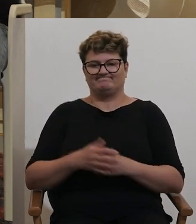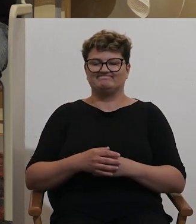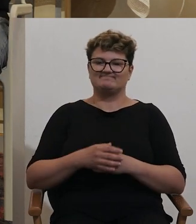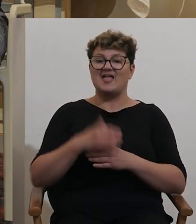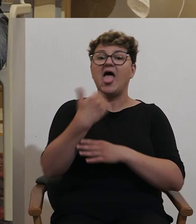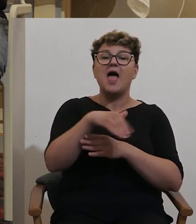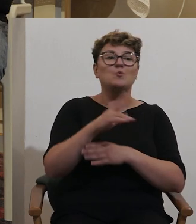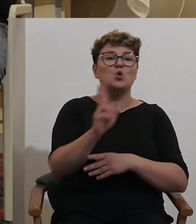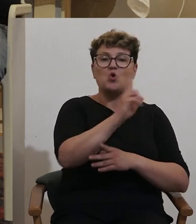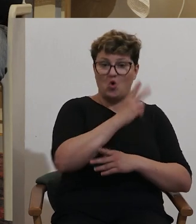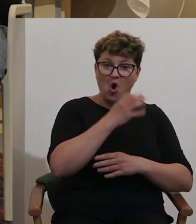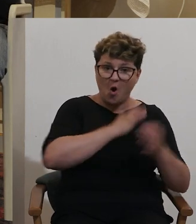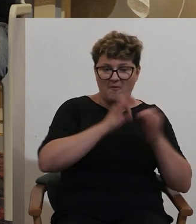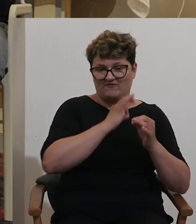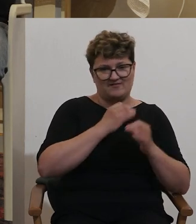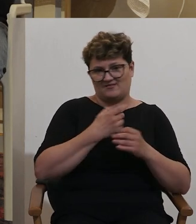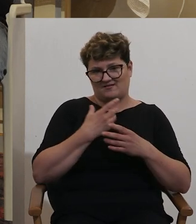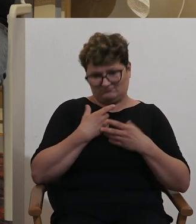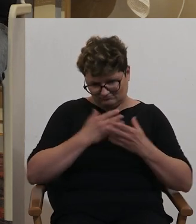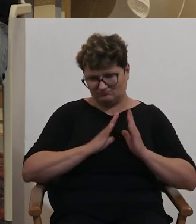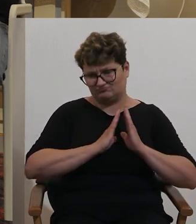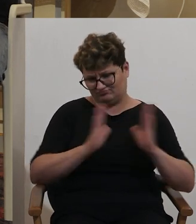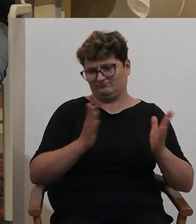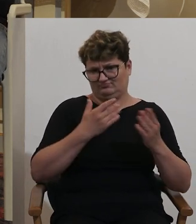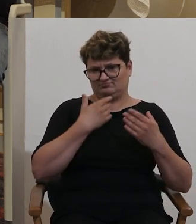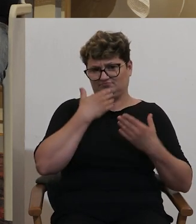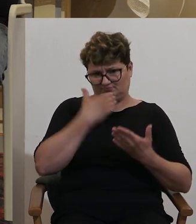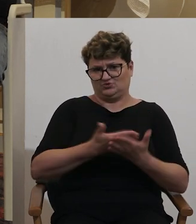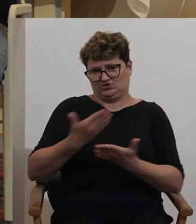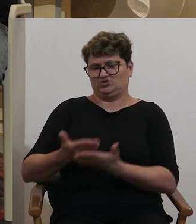nie ukrywają, że